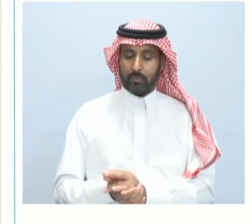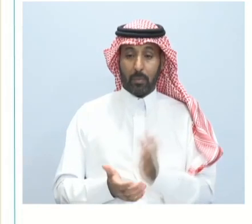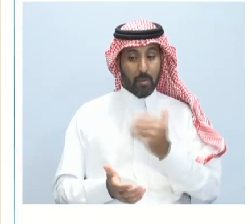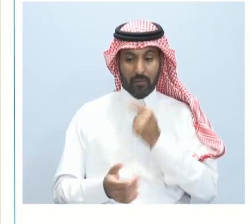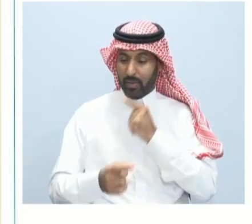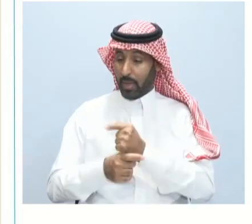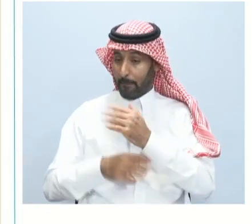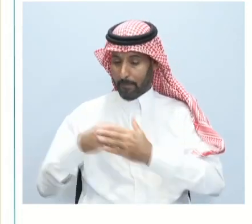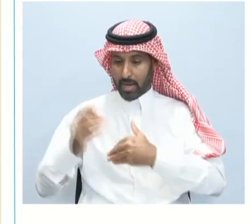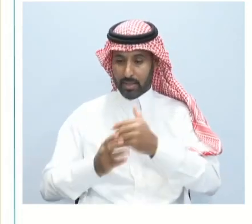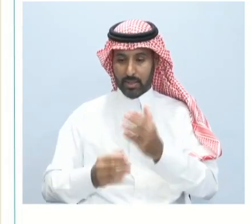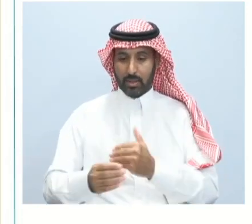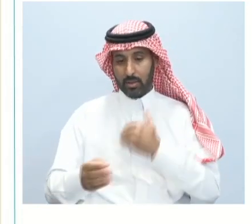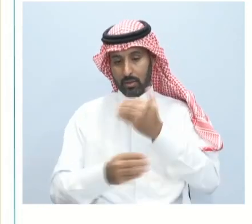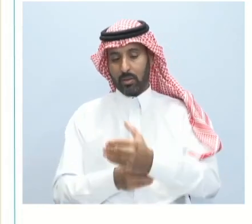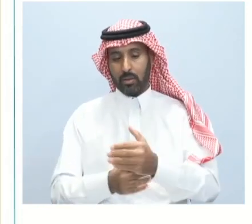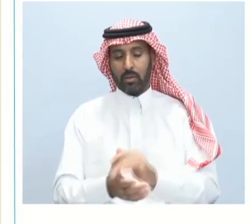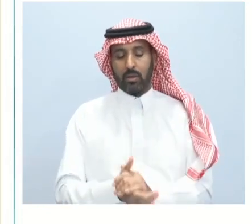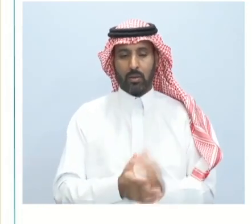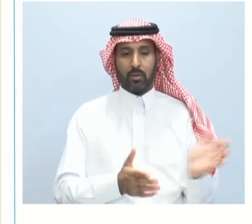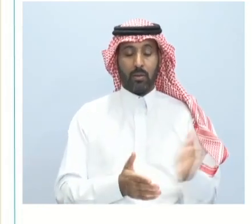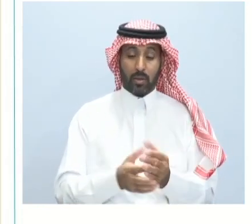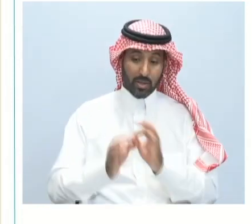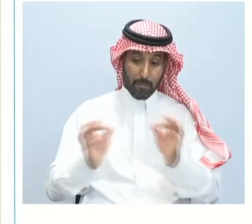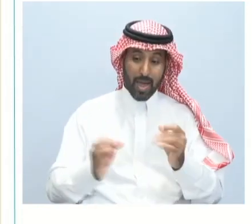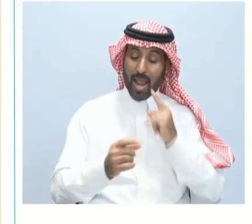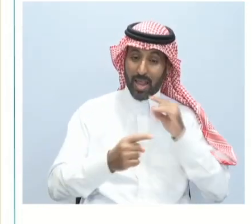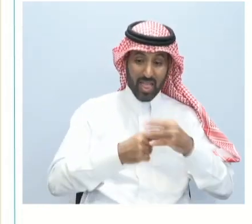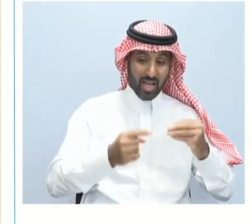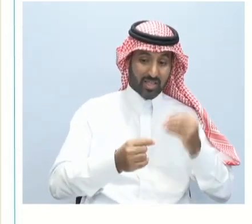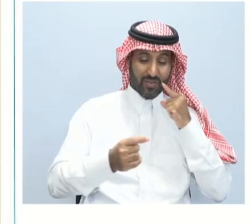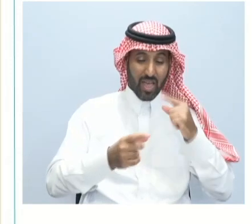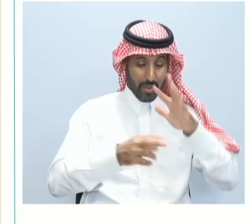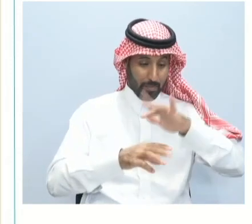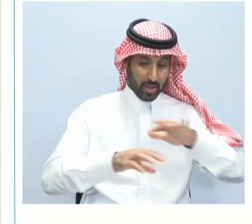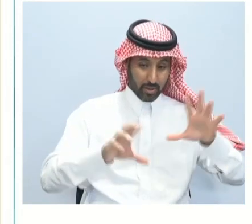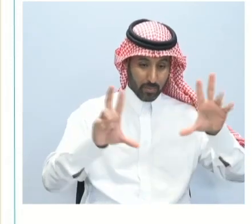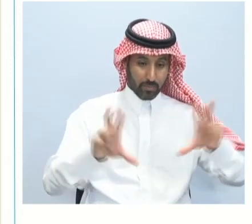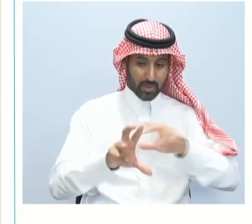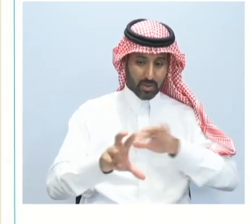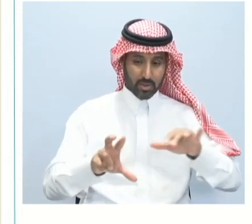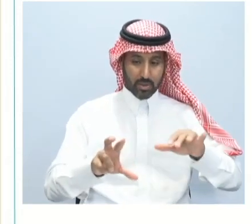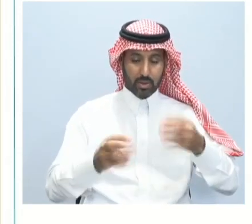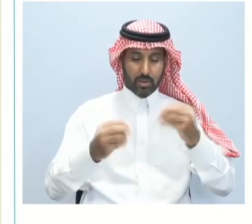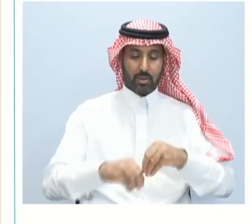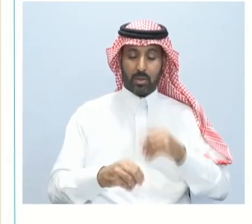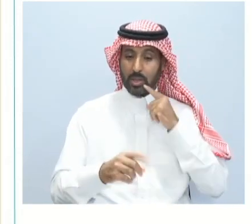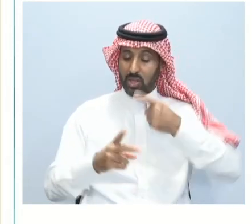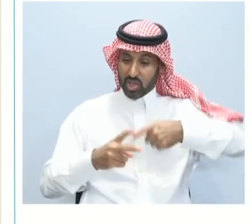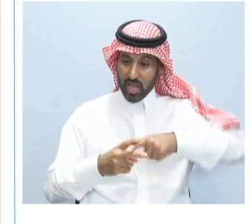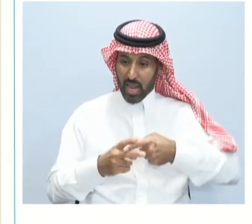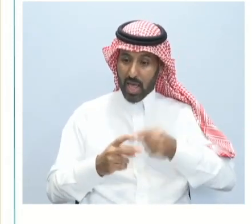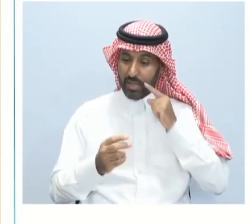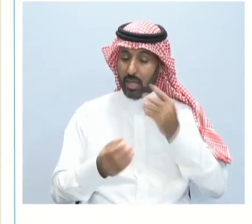تغطى الى الان سنقوم هنا باكمال الناقص في هذا المقطع البرمجي باستخدام اداه او